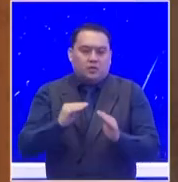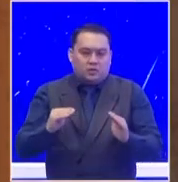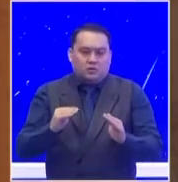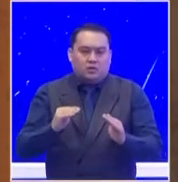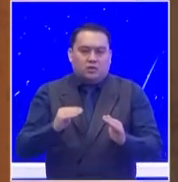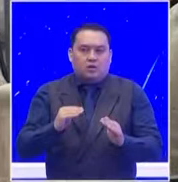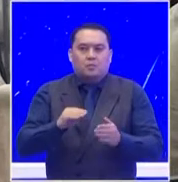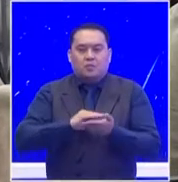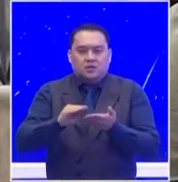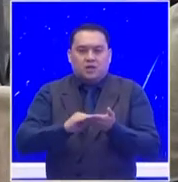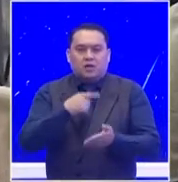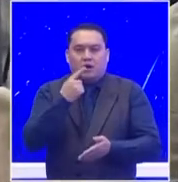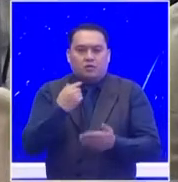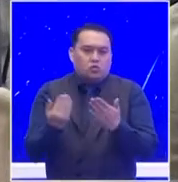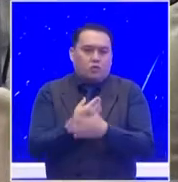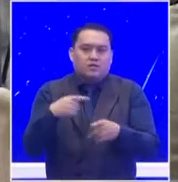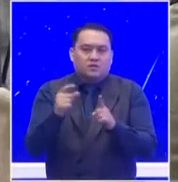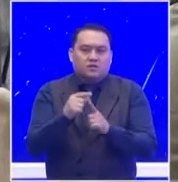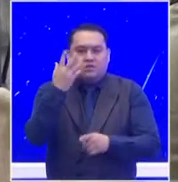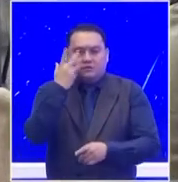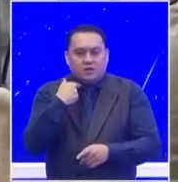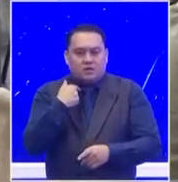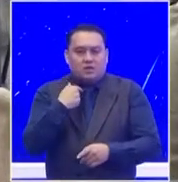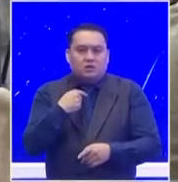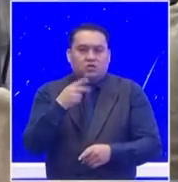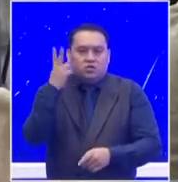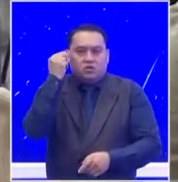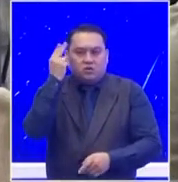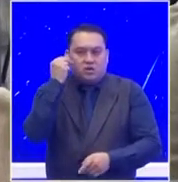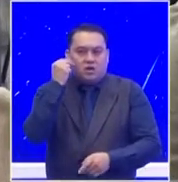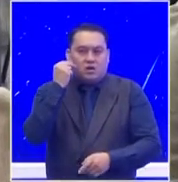уже грамматику, новые слова, цвета, цифры,